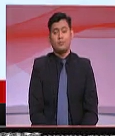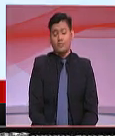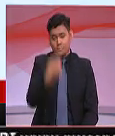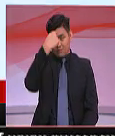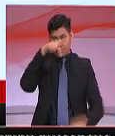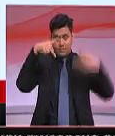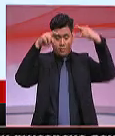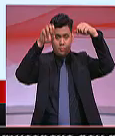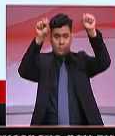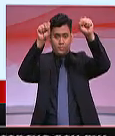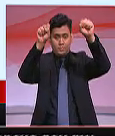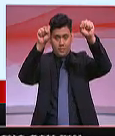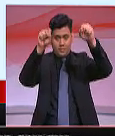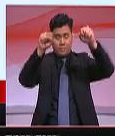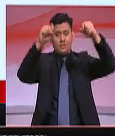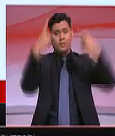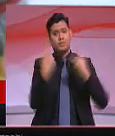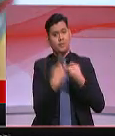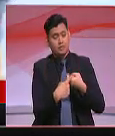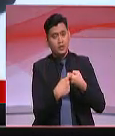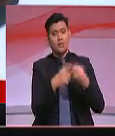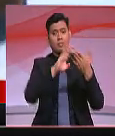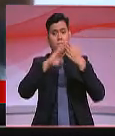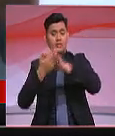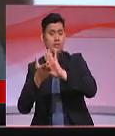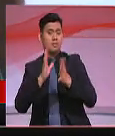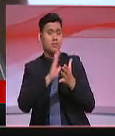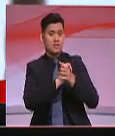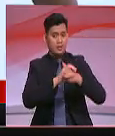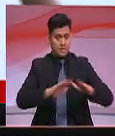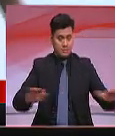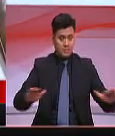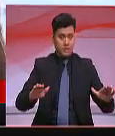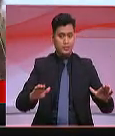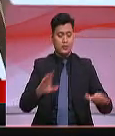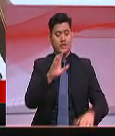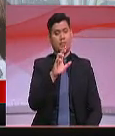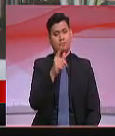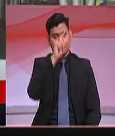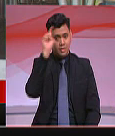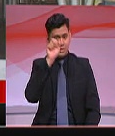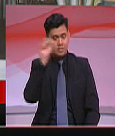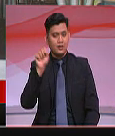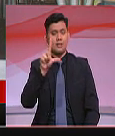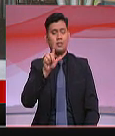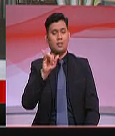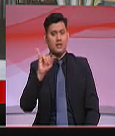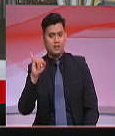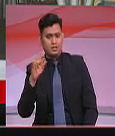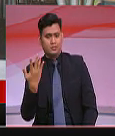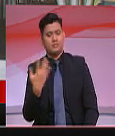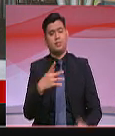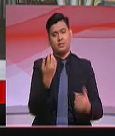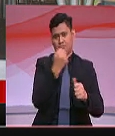Bagi pengerusi Ikatan Komuniti Selamat, Tan Sri Lilam Tai pula, aspek pelaksanaan pasti diberi penekanan oleh pihak